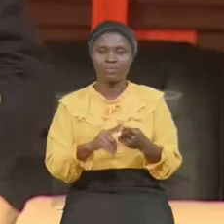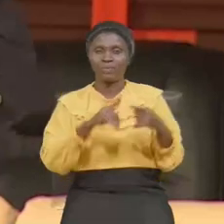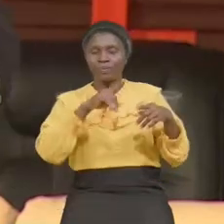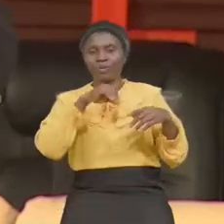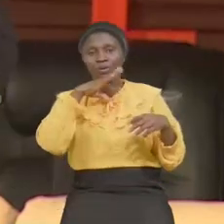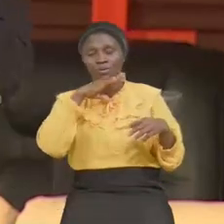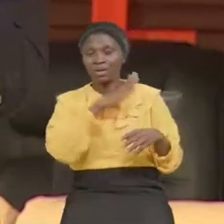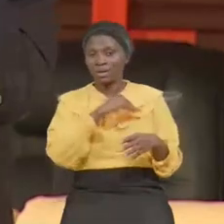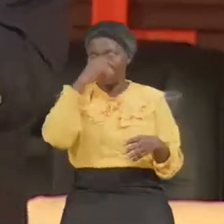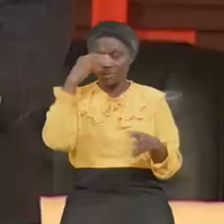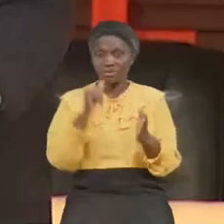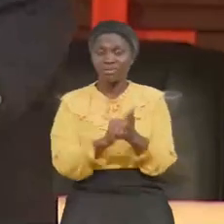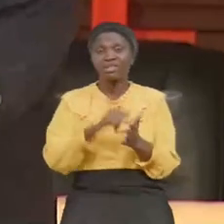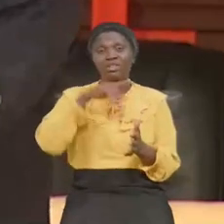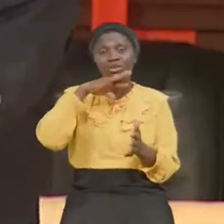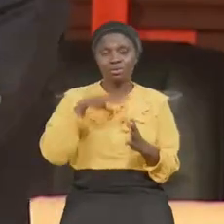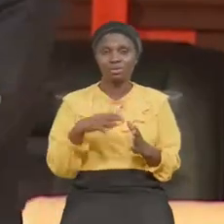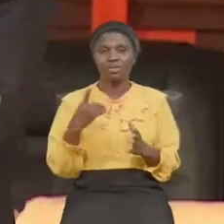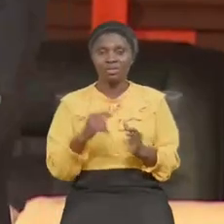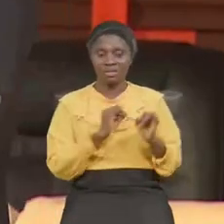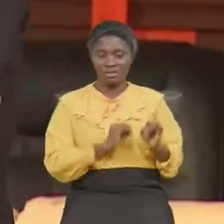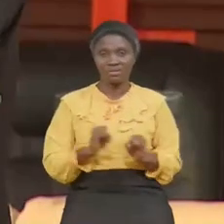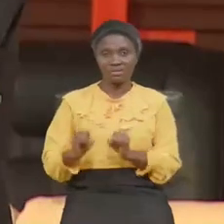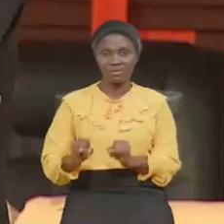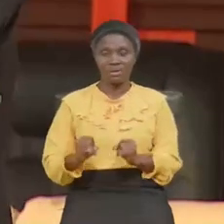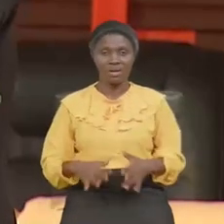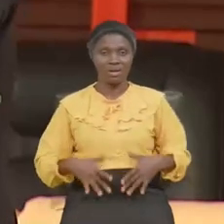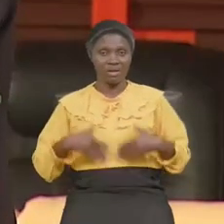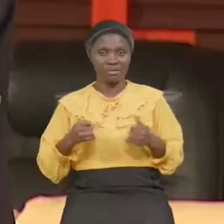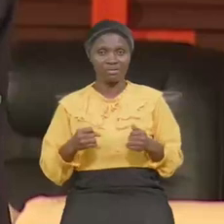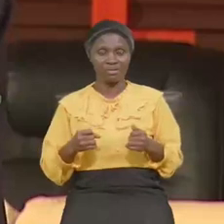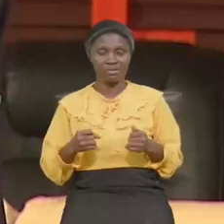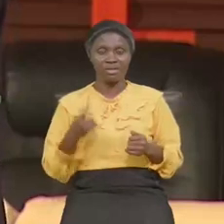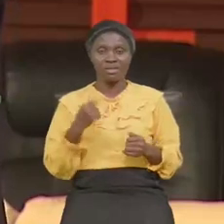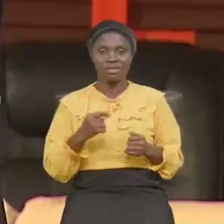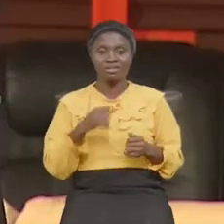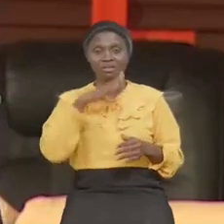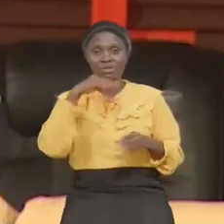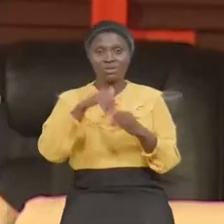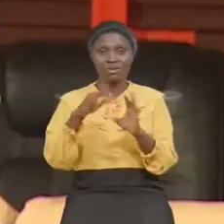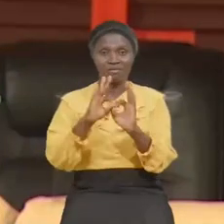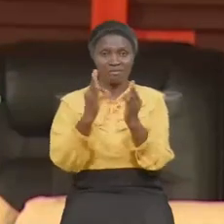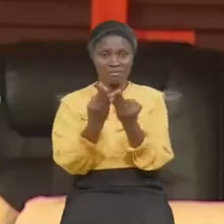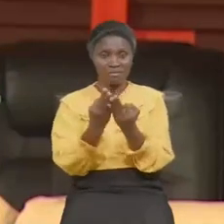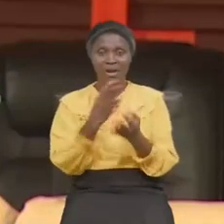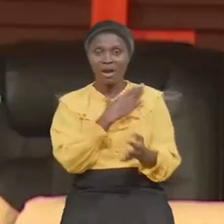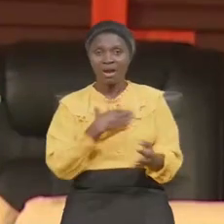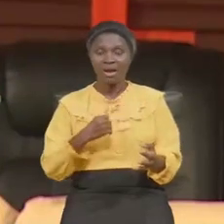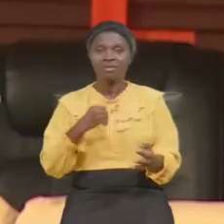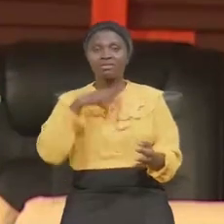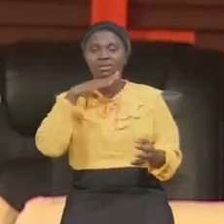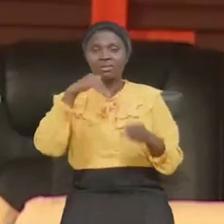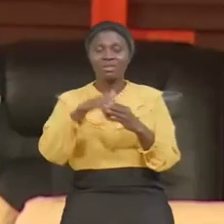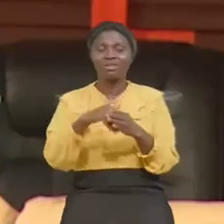corruption, les vies individuelles, la corruption dans les familles, la corruption dans